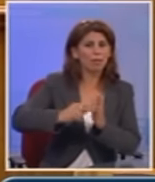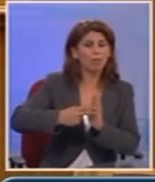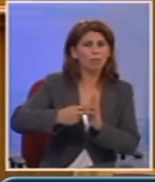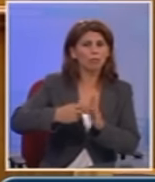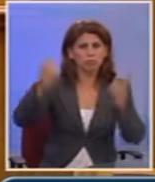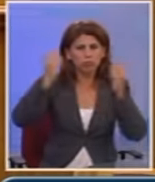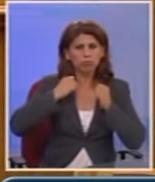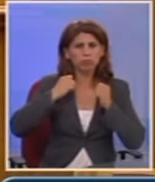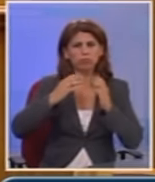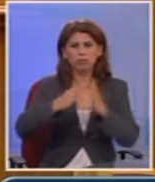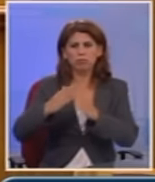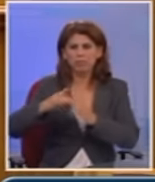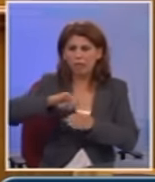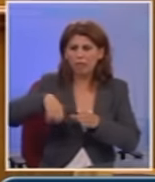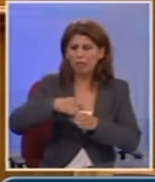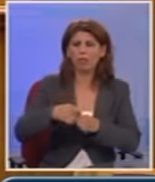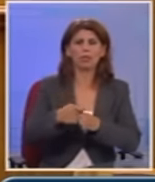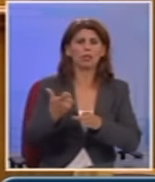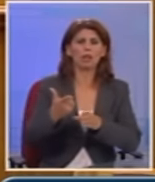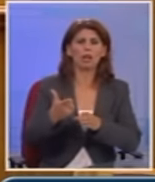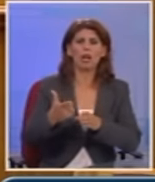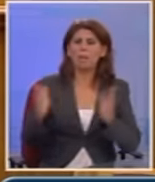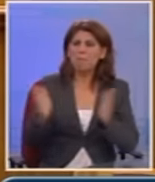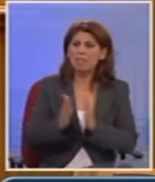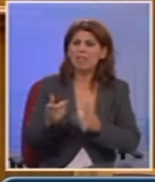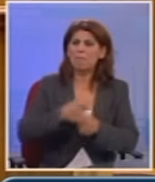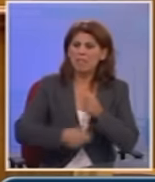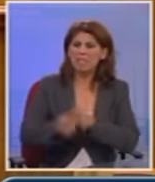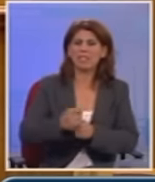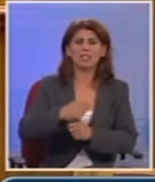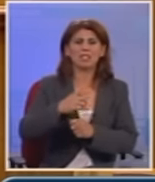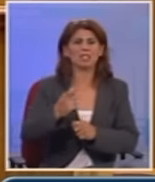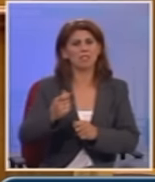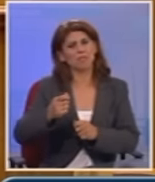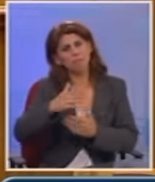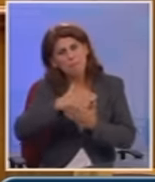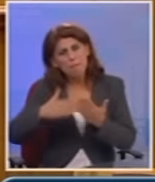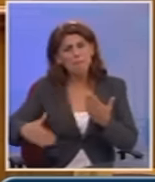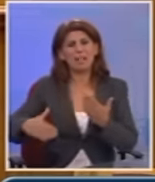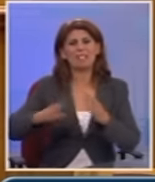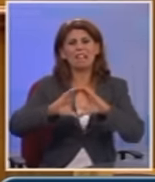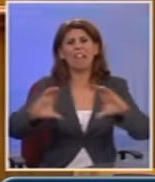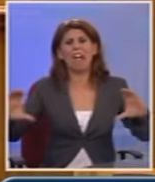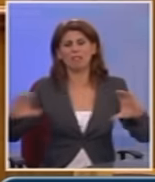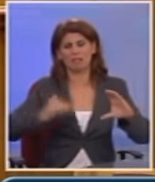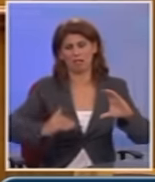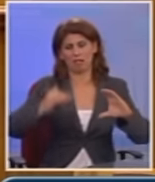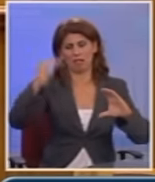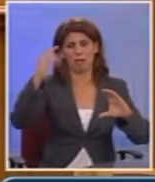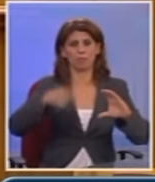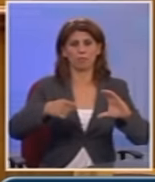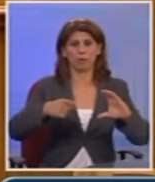που στρέφεται κατά της μεσαίας τάξης των μικρομεσαίων επιχειρήσεων, που υπονομεύει τελικά την